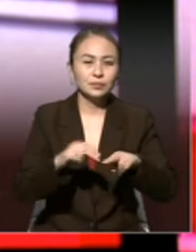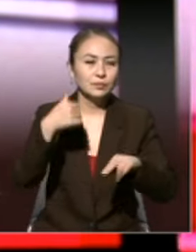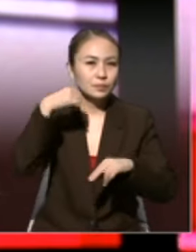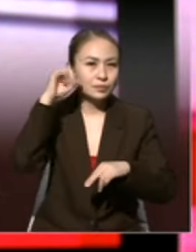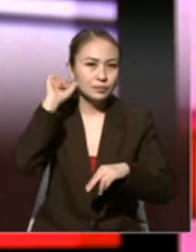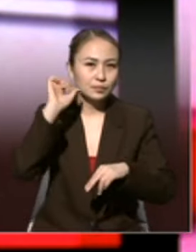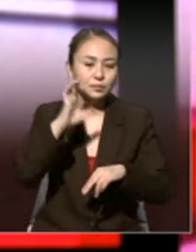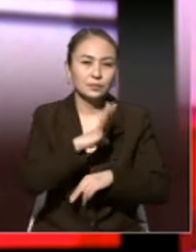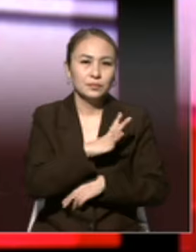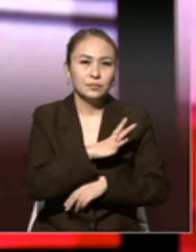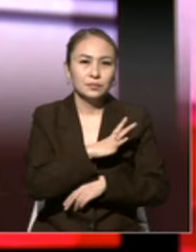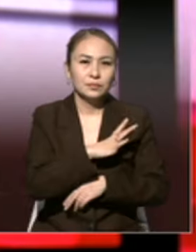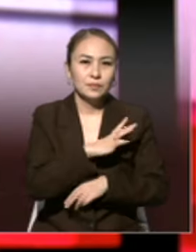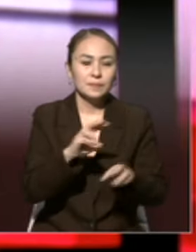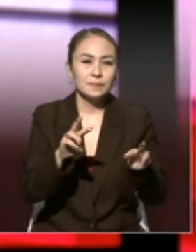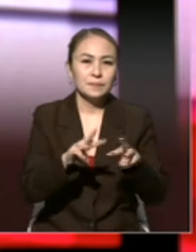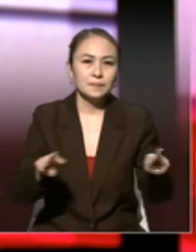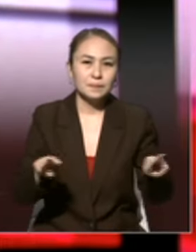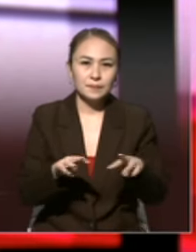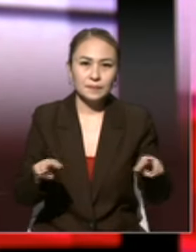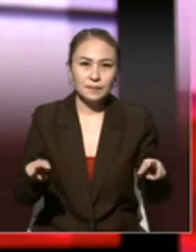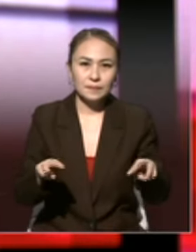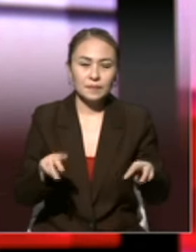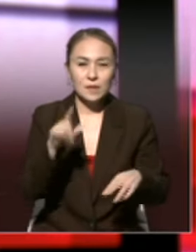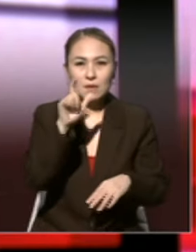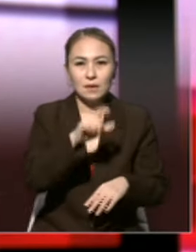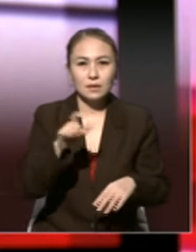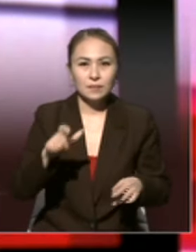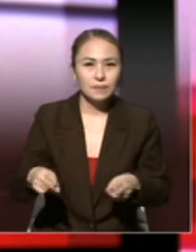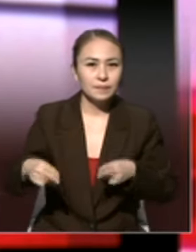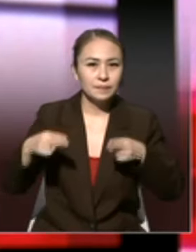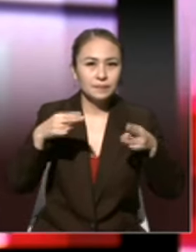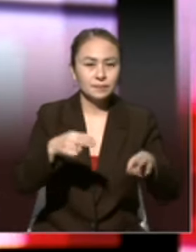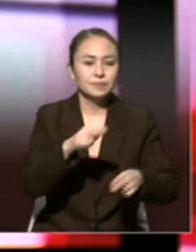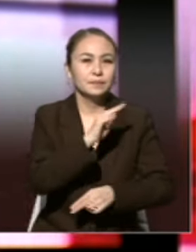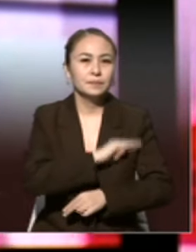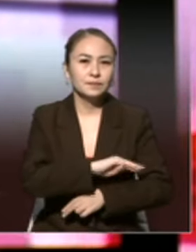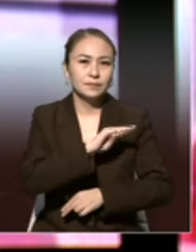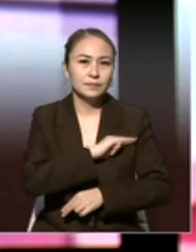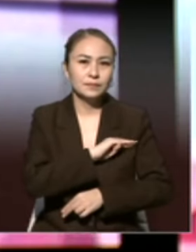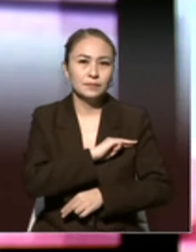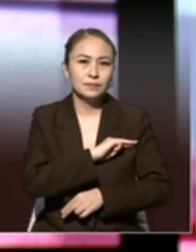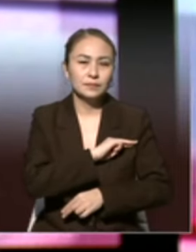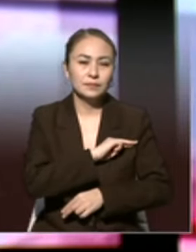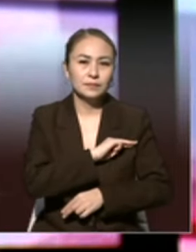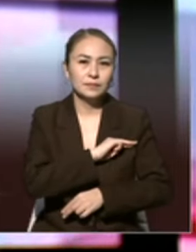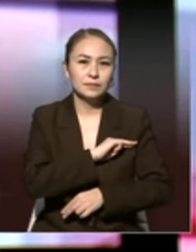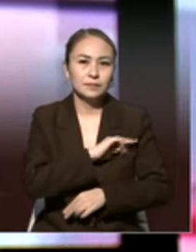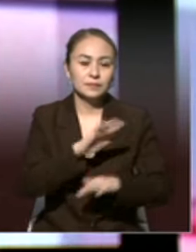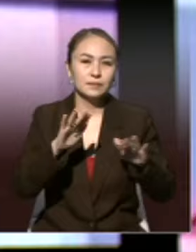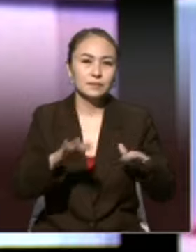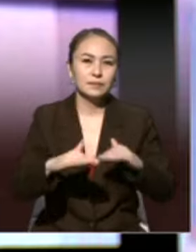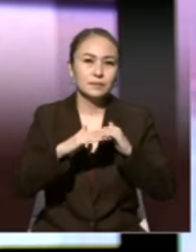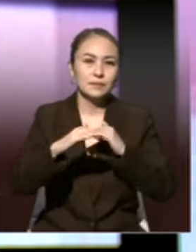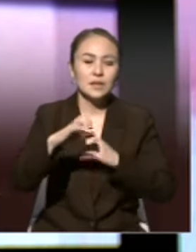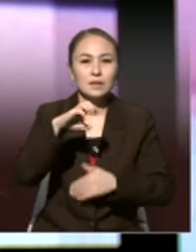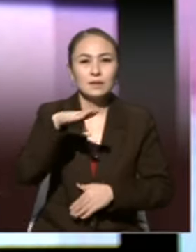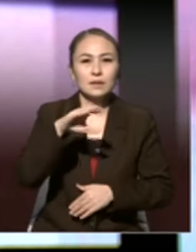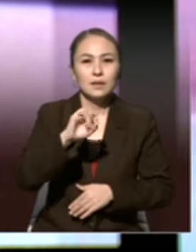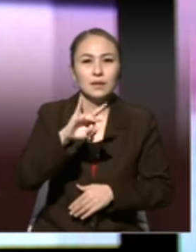ғана мінекей осы министрлікпен адамдары барып, қызметшілер барып, осы жерге Starlink